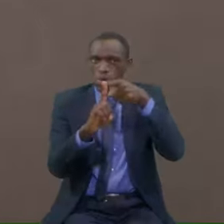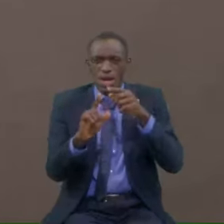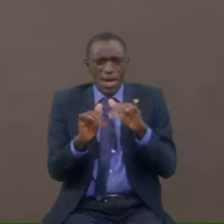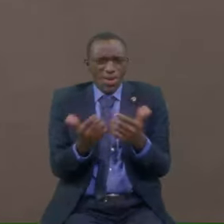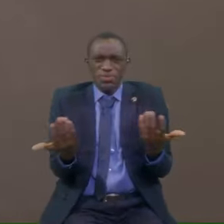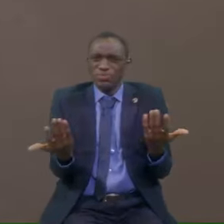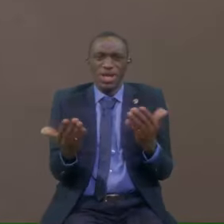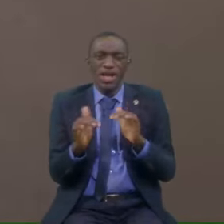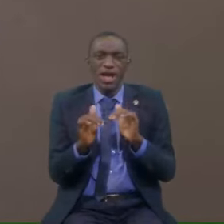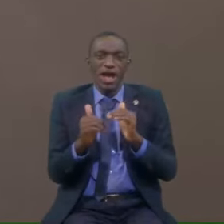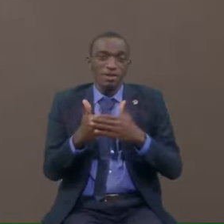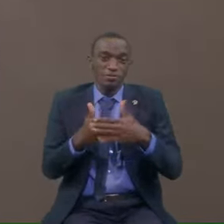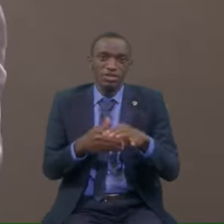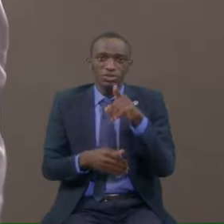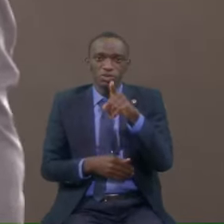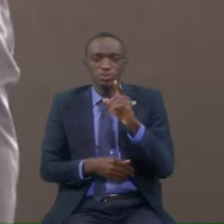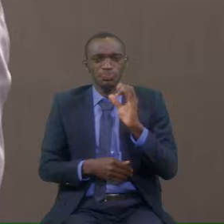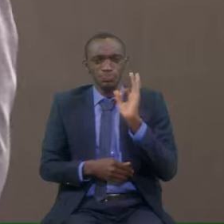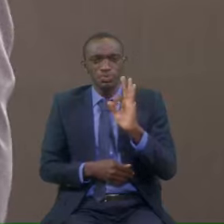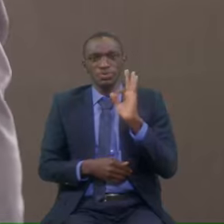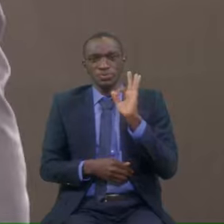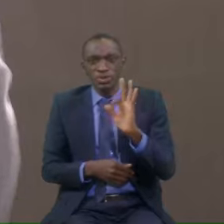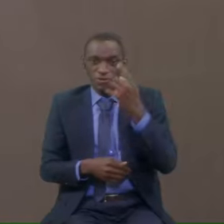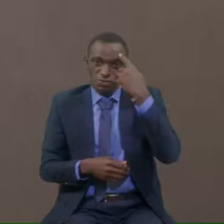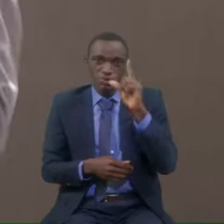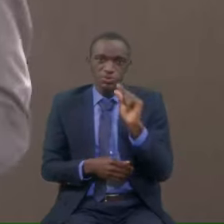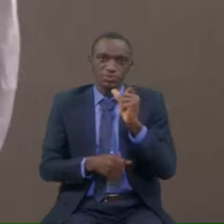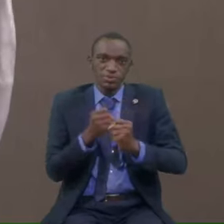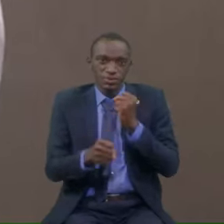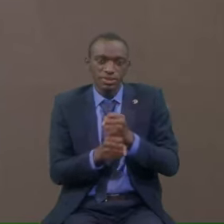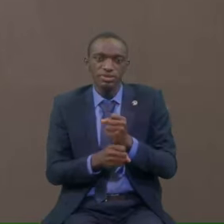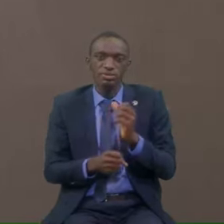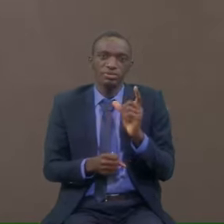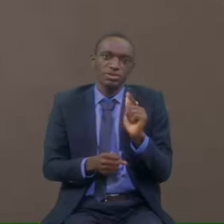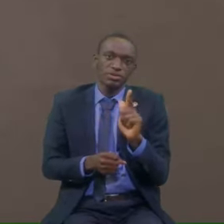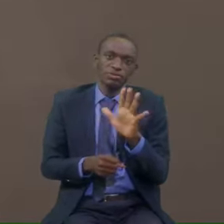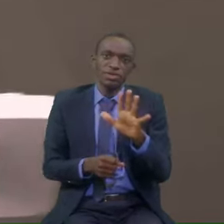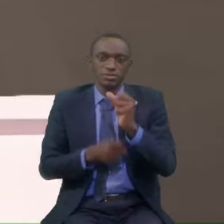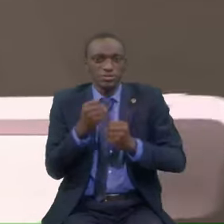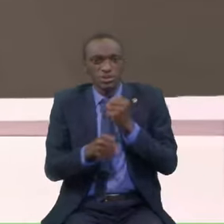Après avoir prêché, pendant 20 ans, 25 ans, tu es toujours en